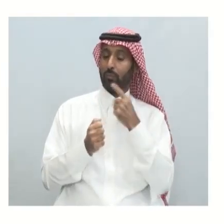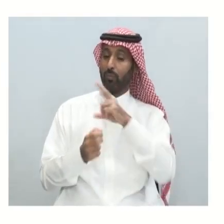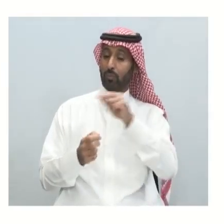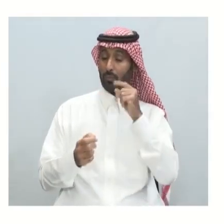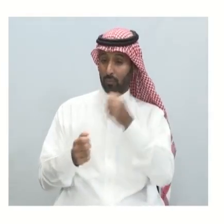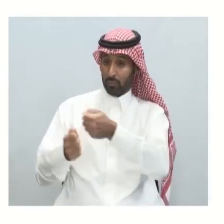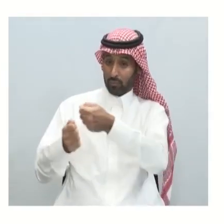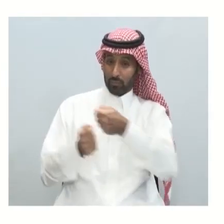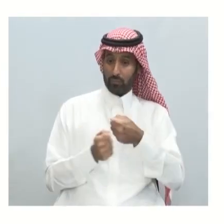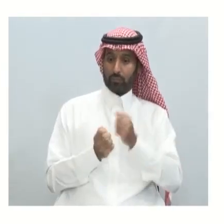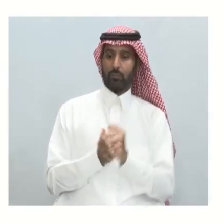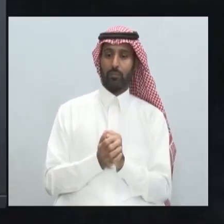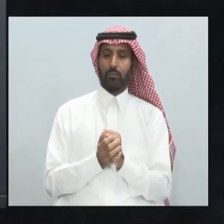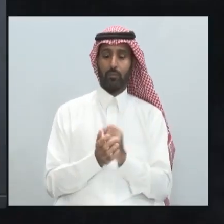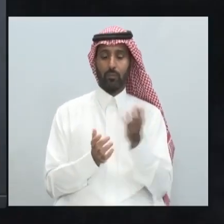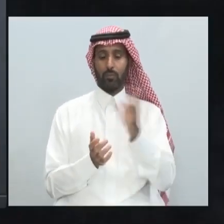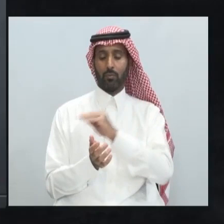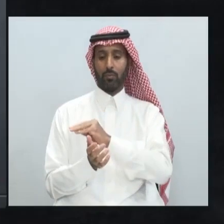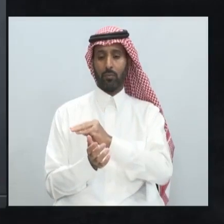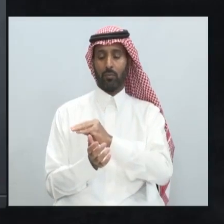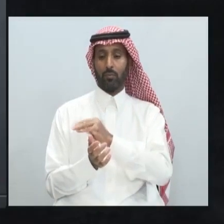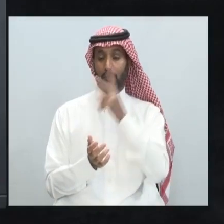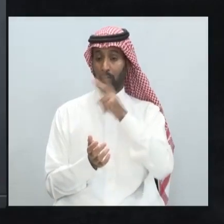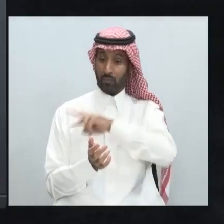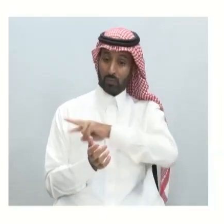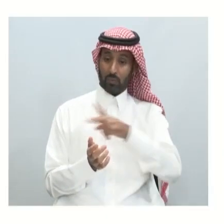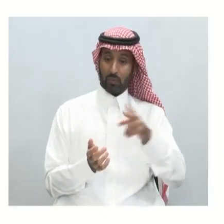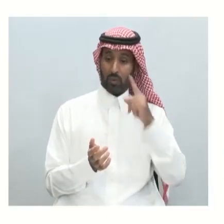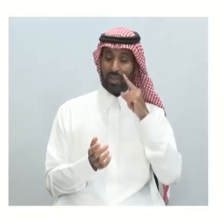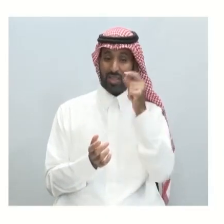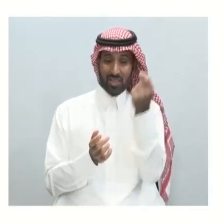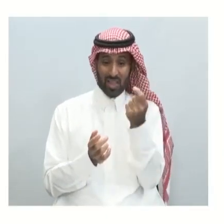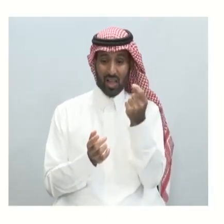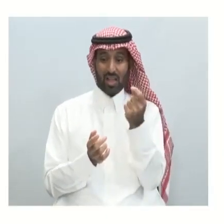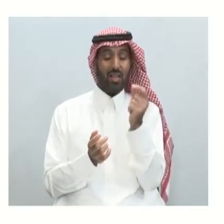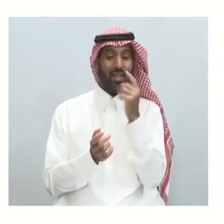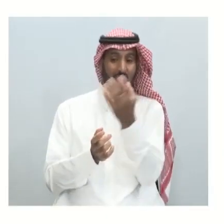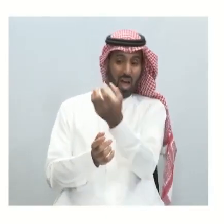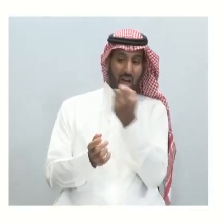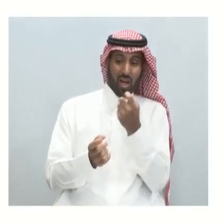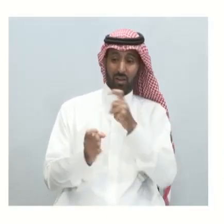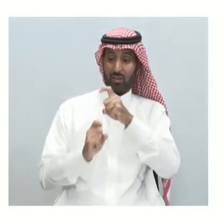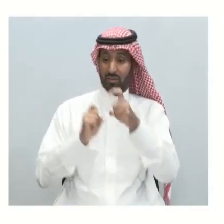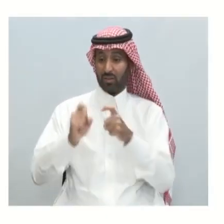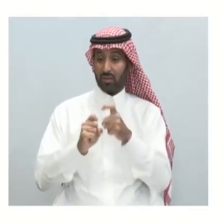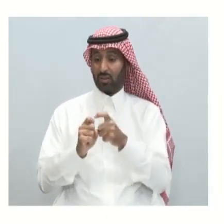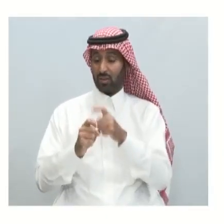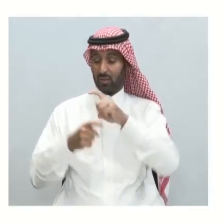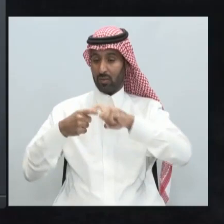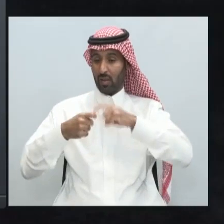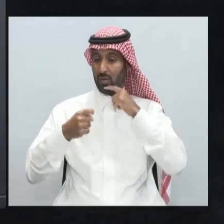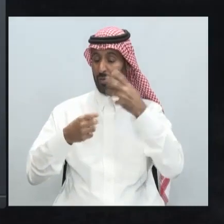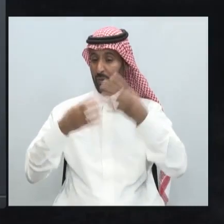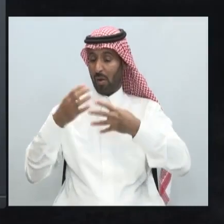شد الحبل كذلك تختلف قدره الذرات على جذب الالكترونات في الروابط